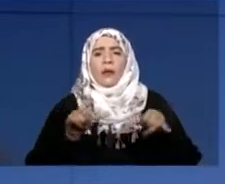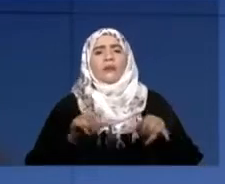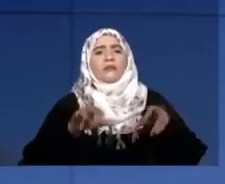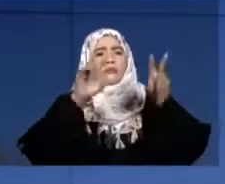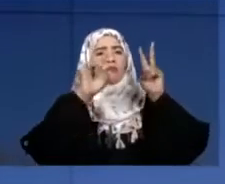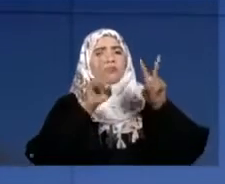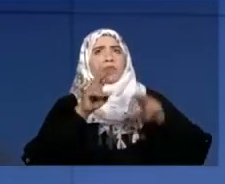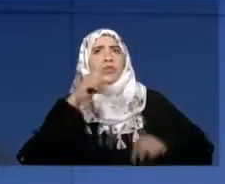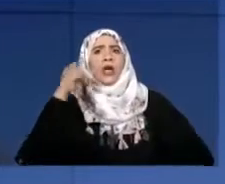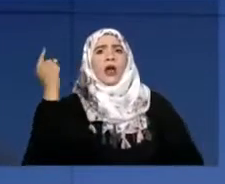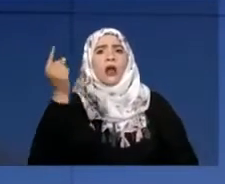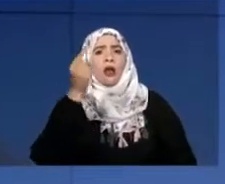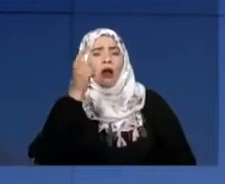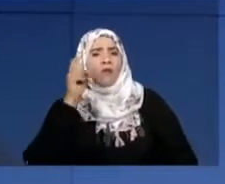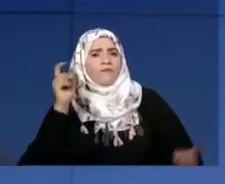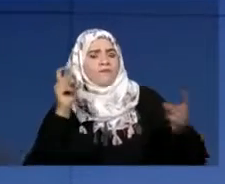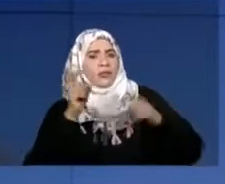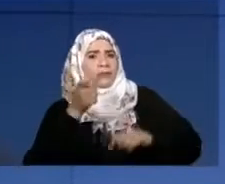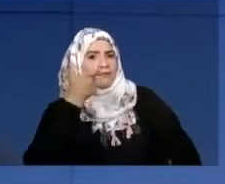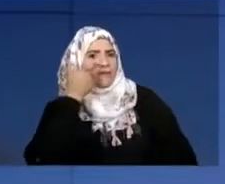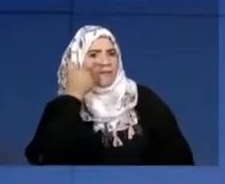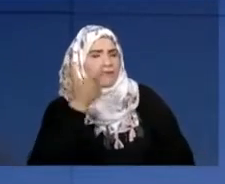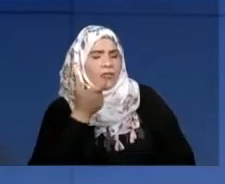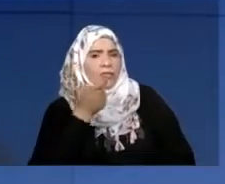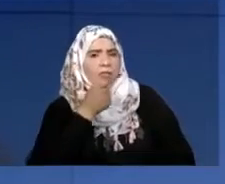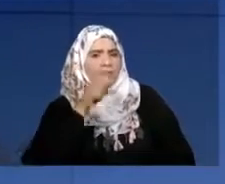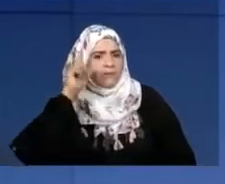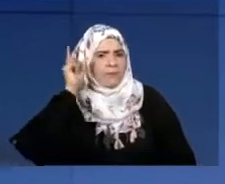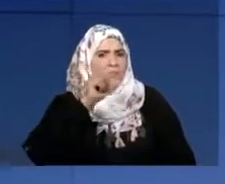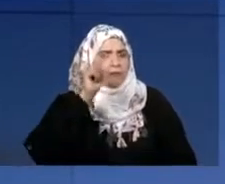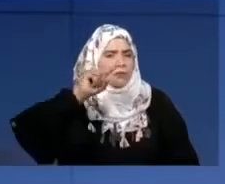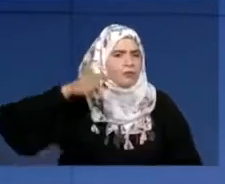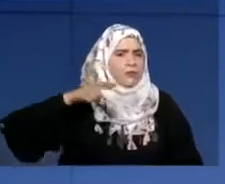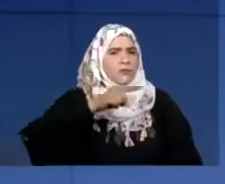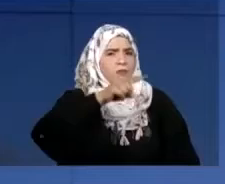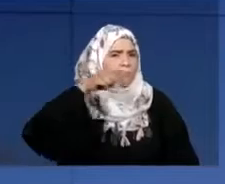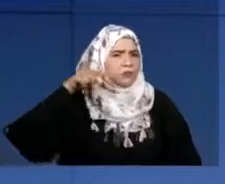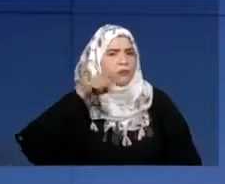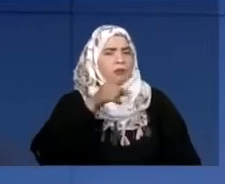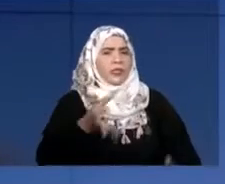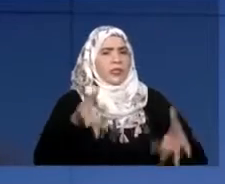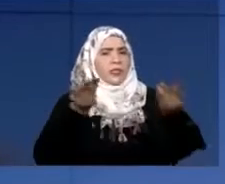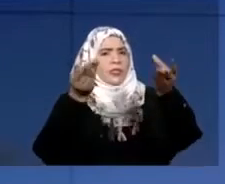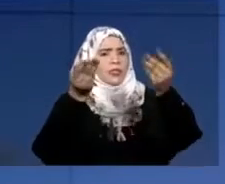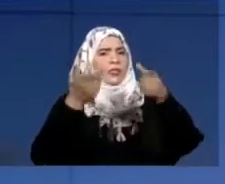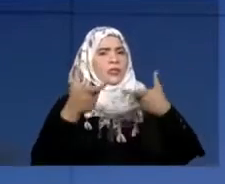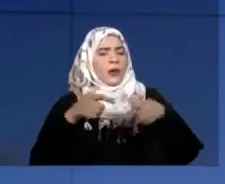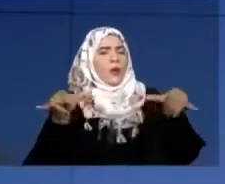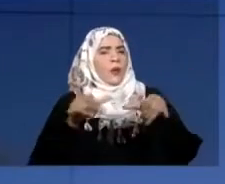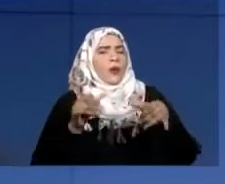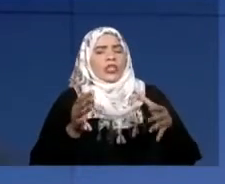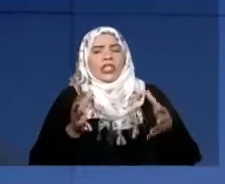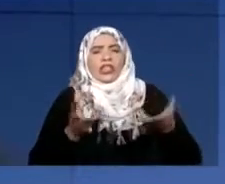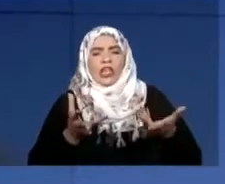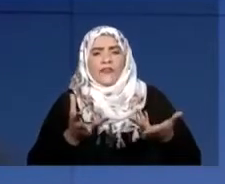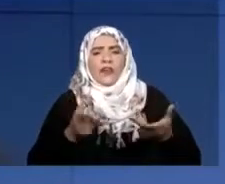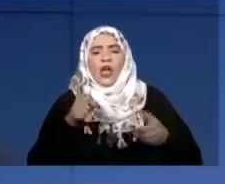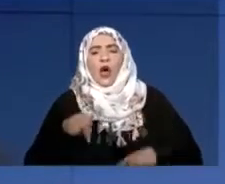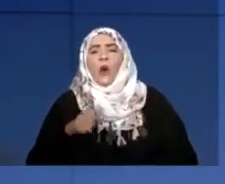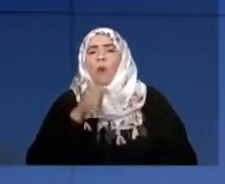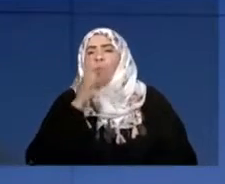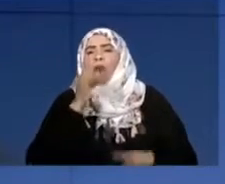حول العالم، تهديدات الأمن الإلكتروني، مستمرة وتتطور بطبيعة الحال. ما مدى